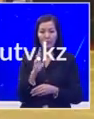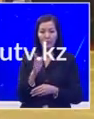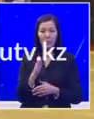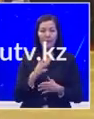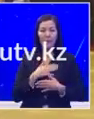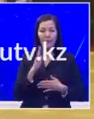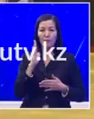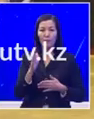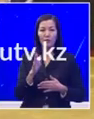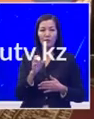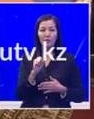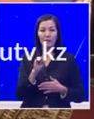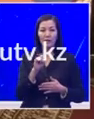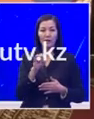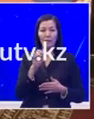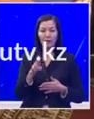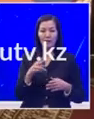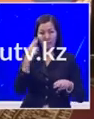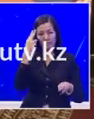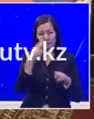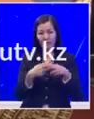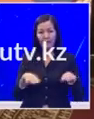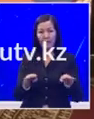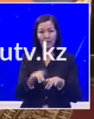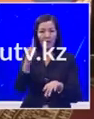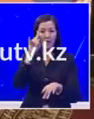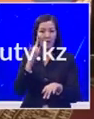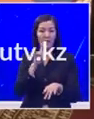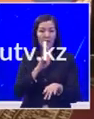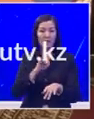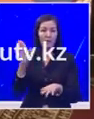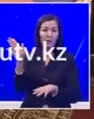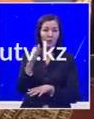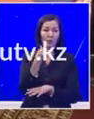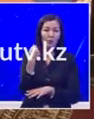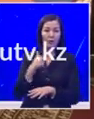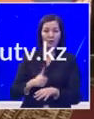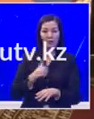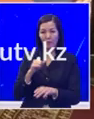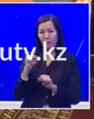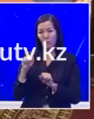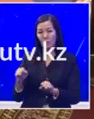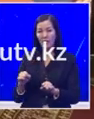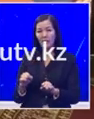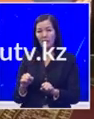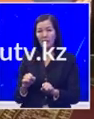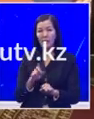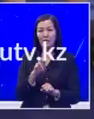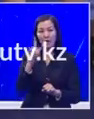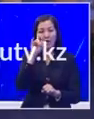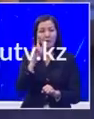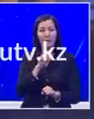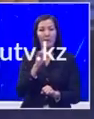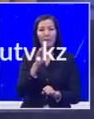болашақта Айбек Нұғымаров ағамыз сияқты Қазақстанның атын шығарған қазақ барысы болғым келеді.